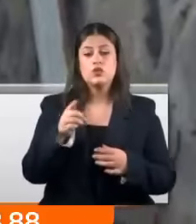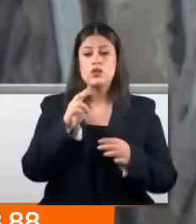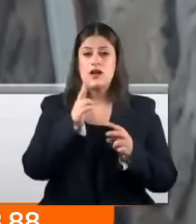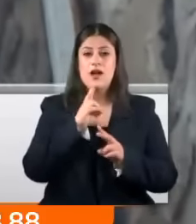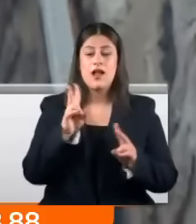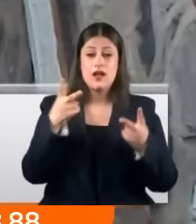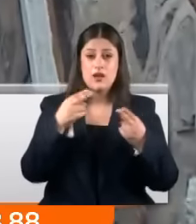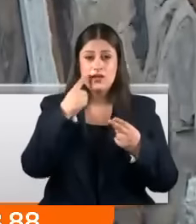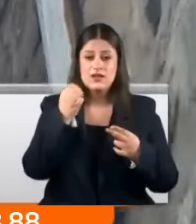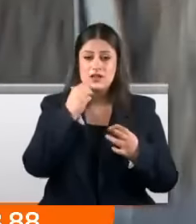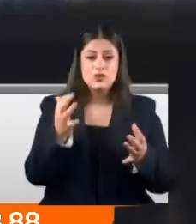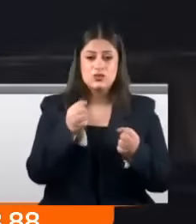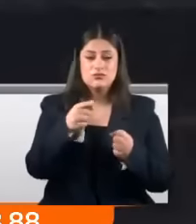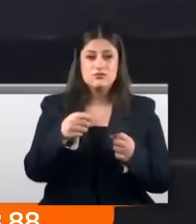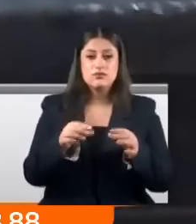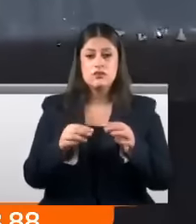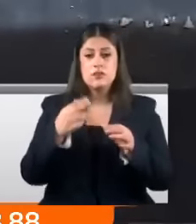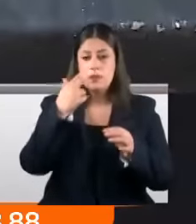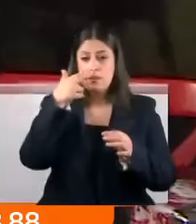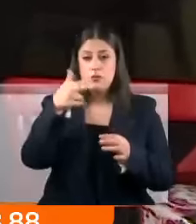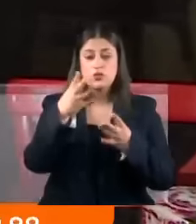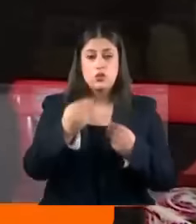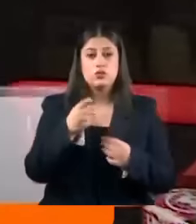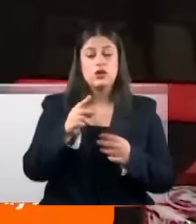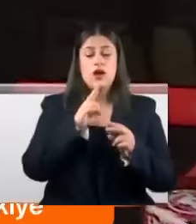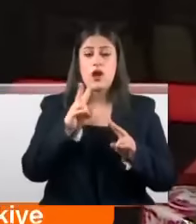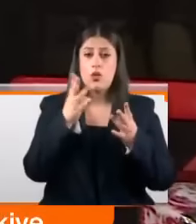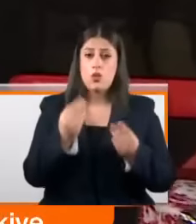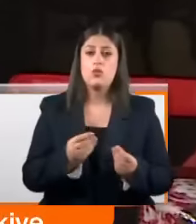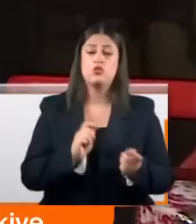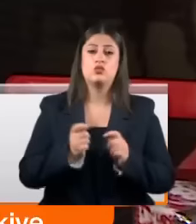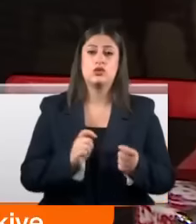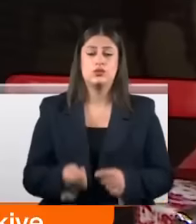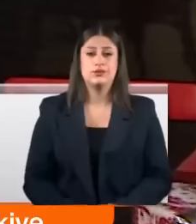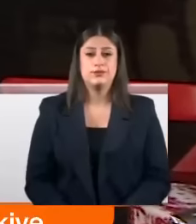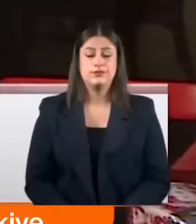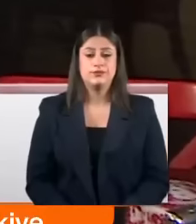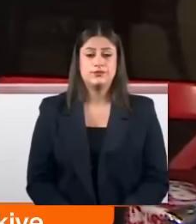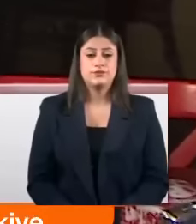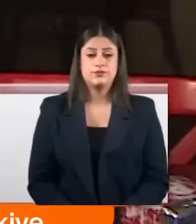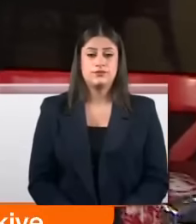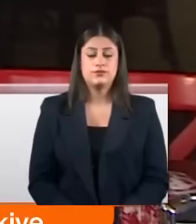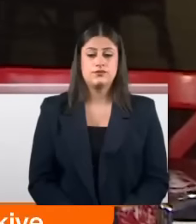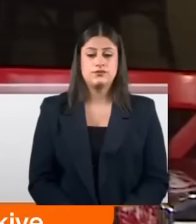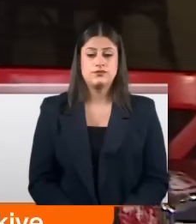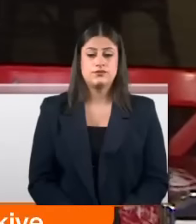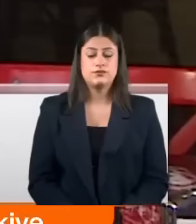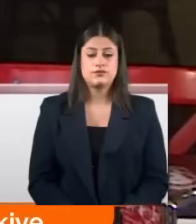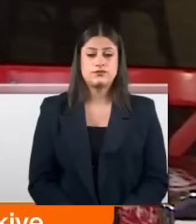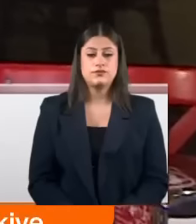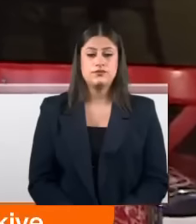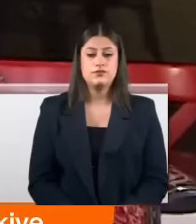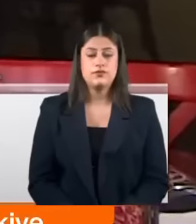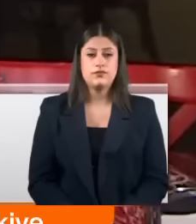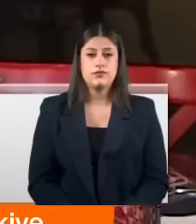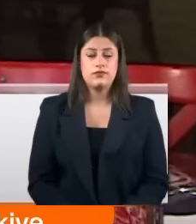şekilde buradaki elektrik sağlanmaya çalışılıyor. Jeneratörümüz geçen gün de arıza yaptı çok çalıştığı için. O da bozuldu, onu